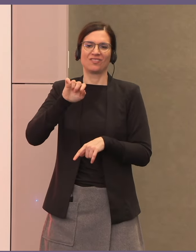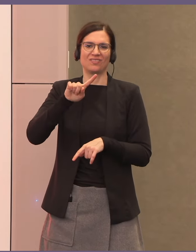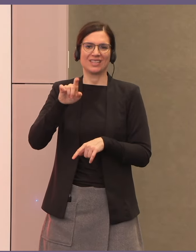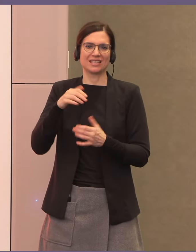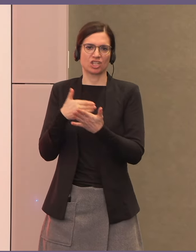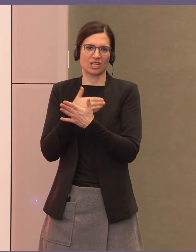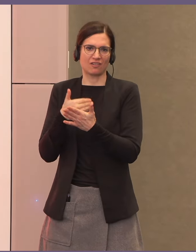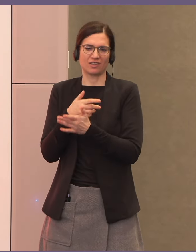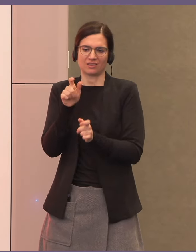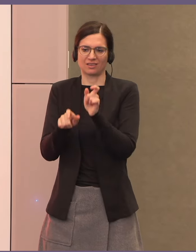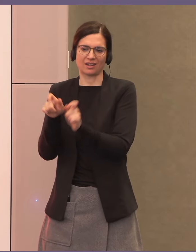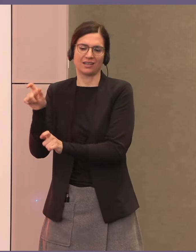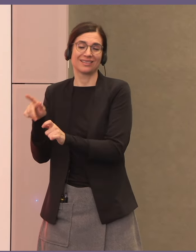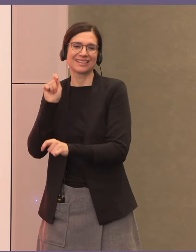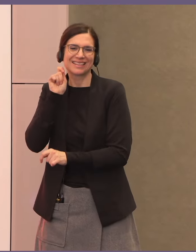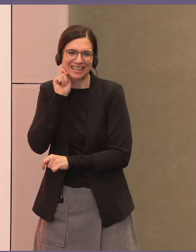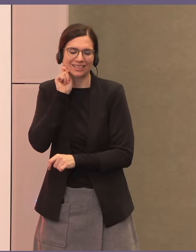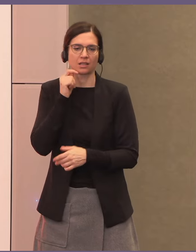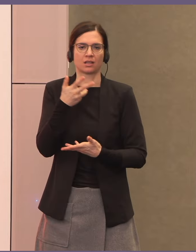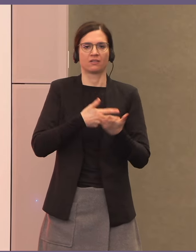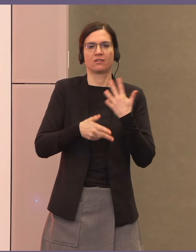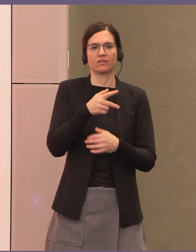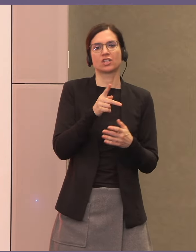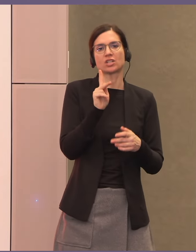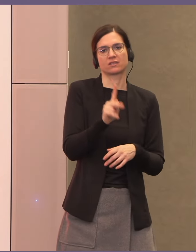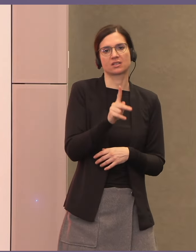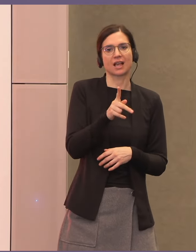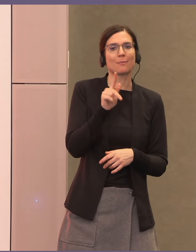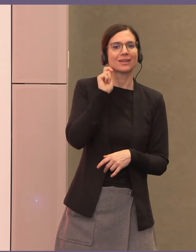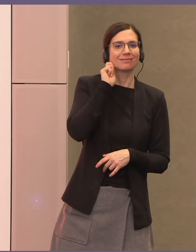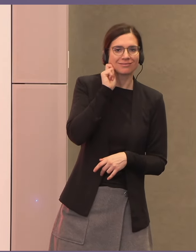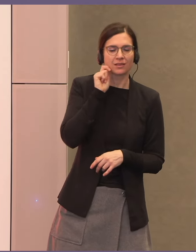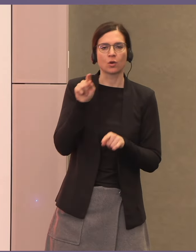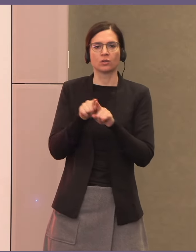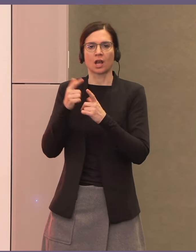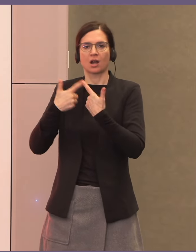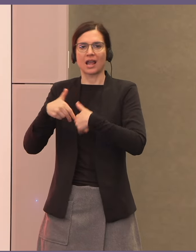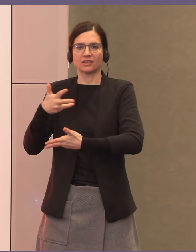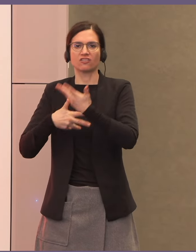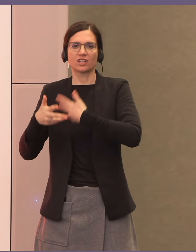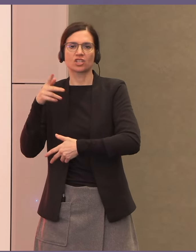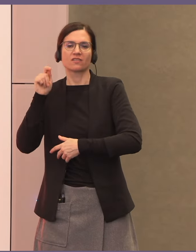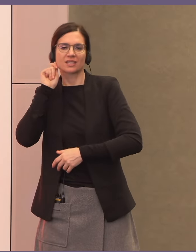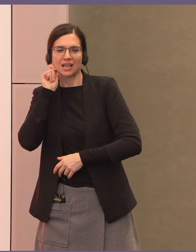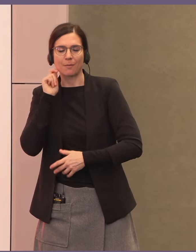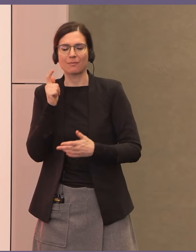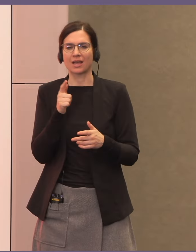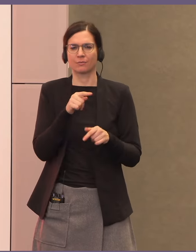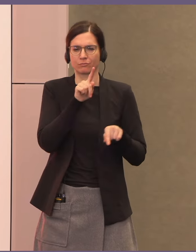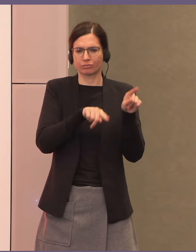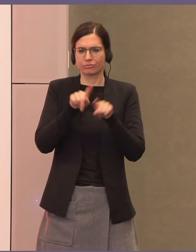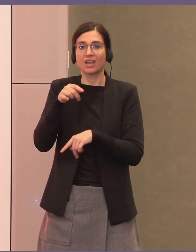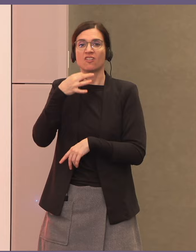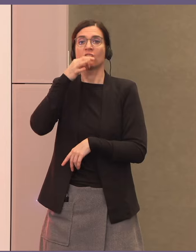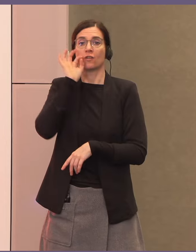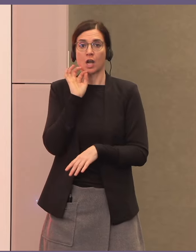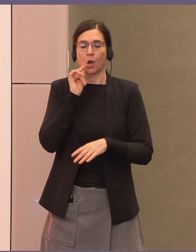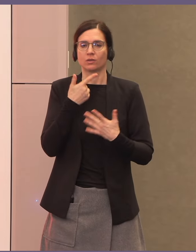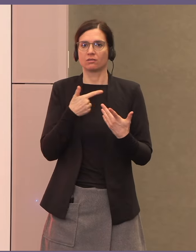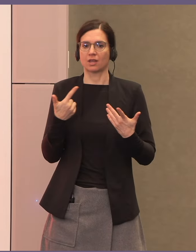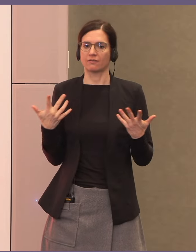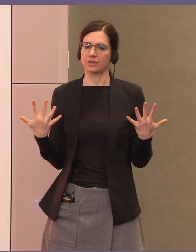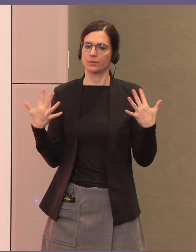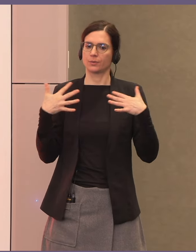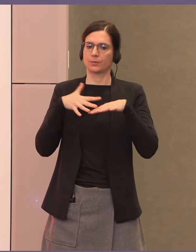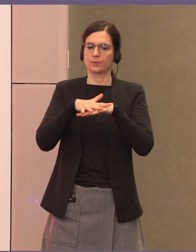genauso die Bündnispartnerinnen von Wirtschaftskammer, Industriellenvereinigung und der Landwirtschaftskammer. Man hat hier bewusst ein Bündnis geschaffen, um zu sagen,